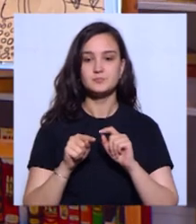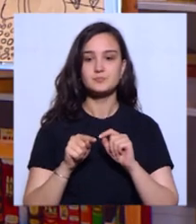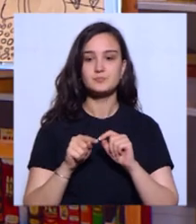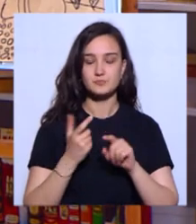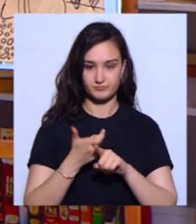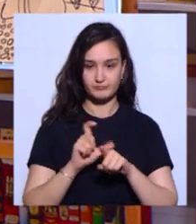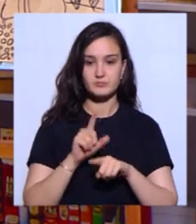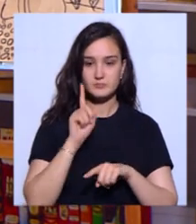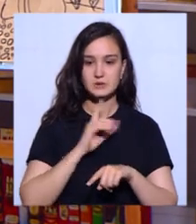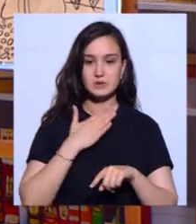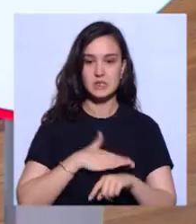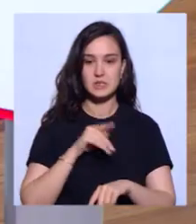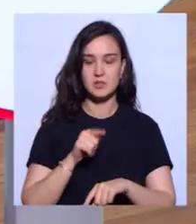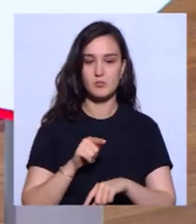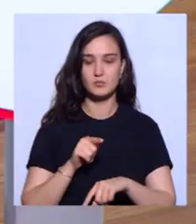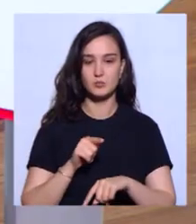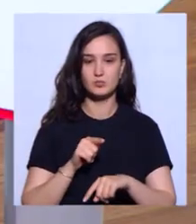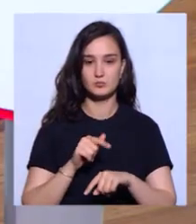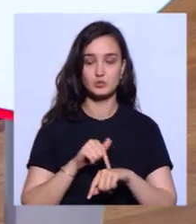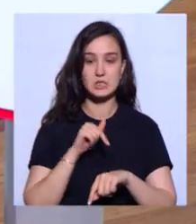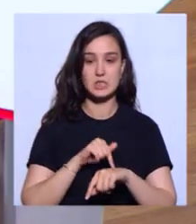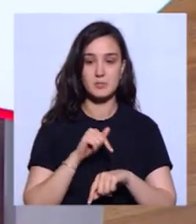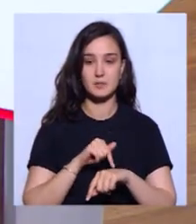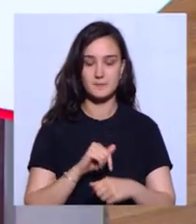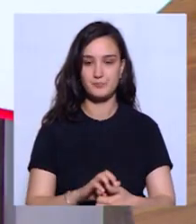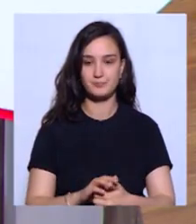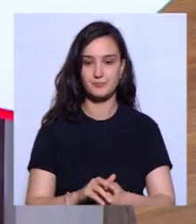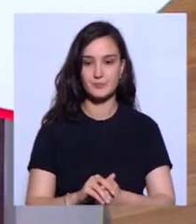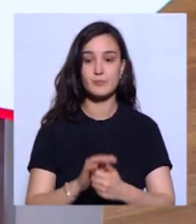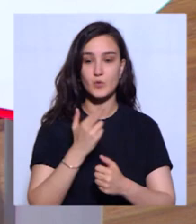სასიამოვნო შეხდება. ხო, ახლა ჩვენ ვაკეთებთ